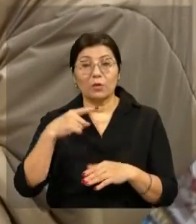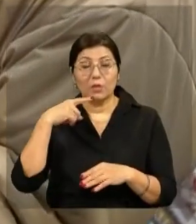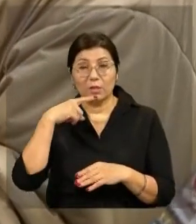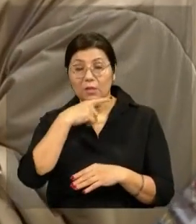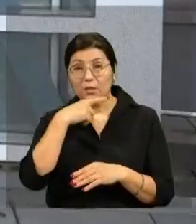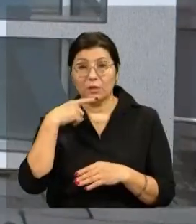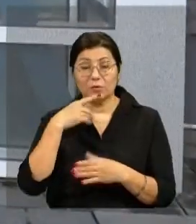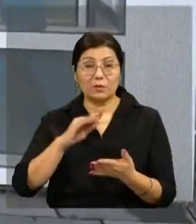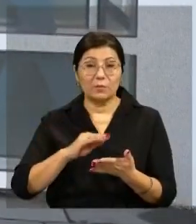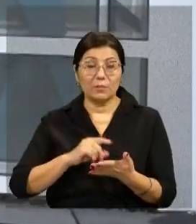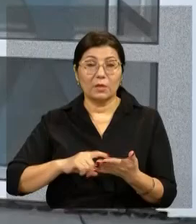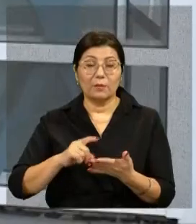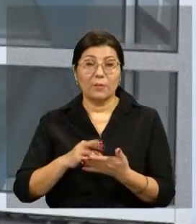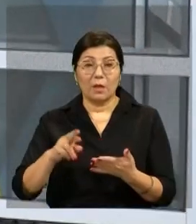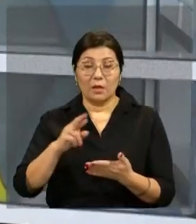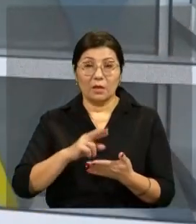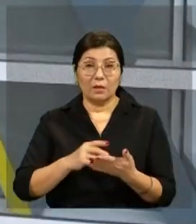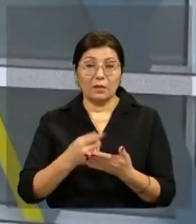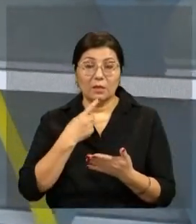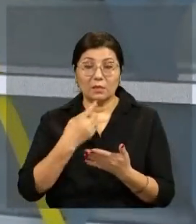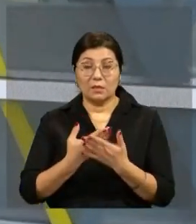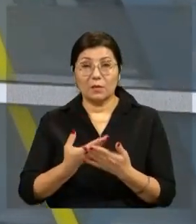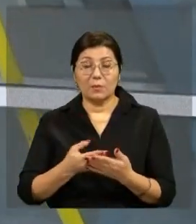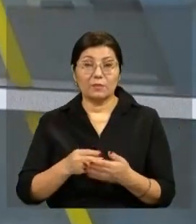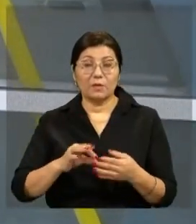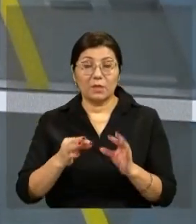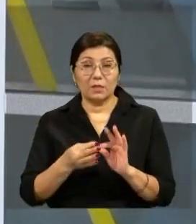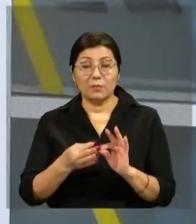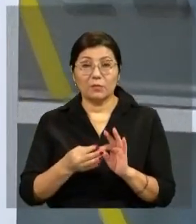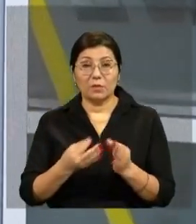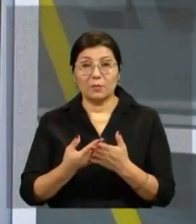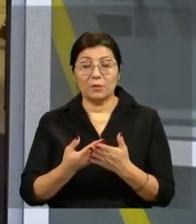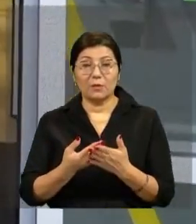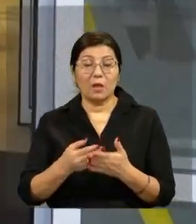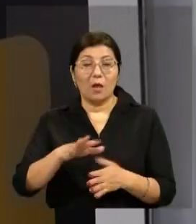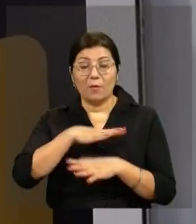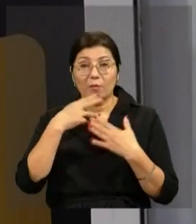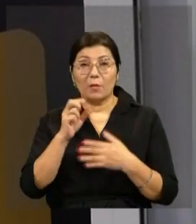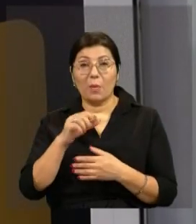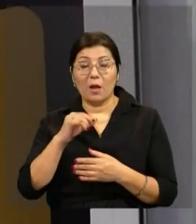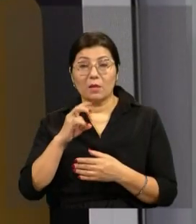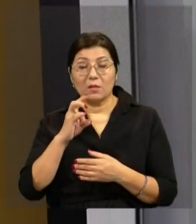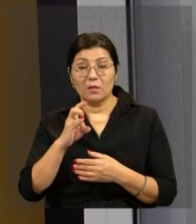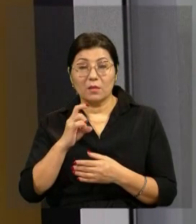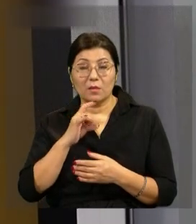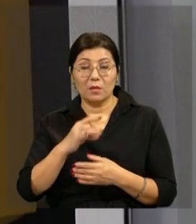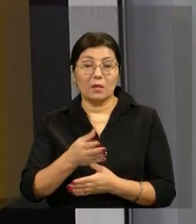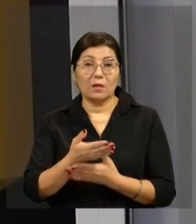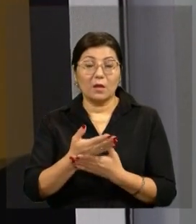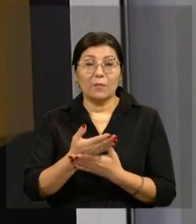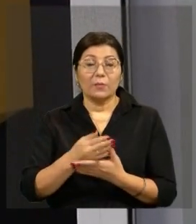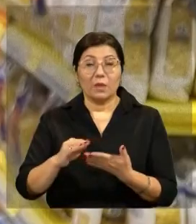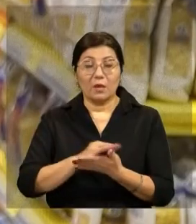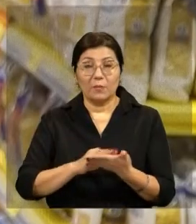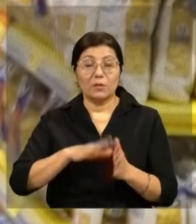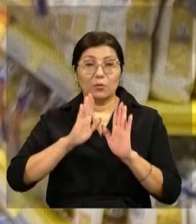на двух языках. Гуляя по улицам города, сложно не заметить обилие рекламы. Однако на некоторых баннерах не нашлось места казахскому